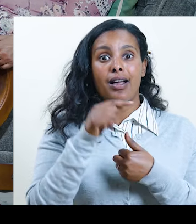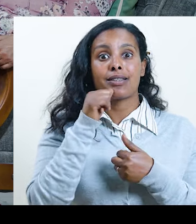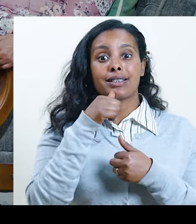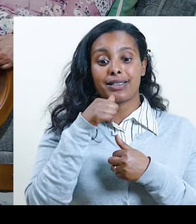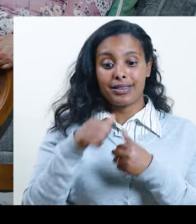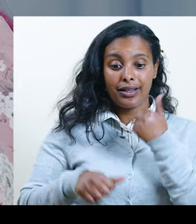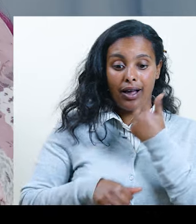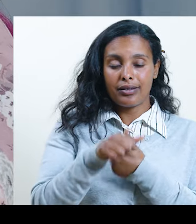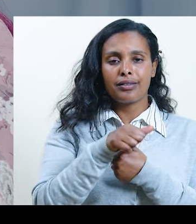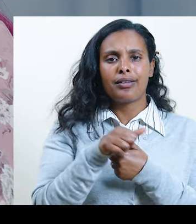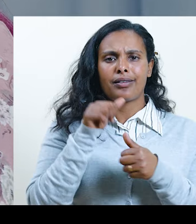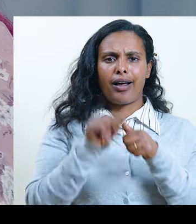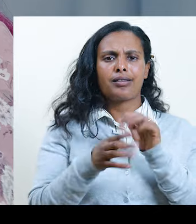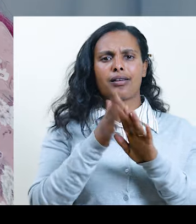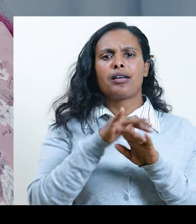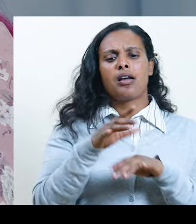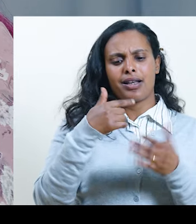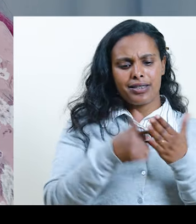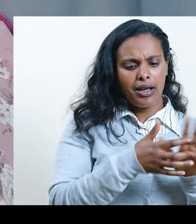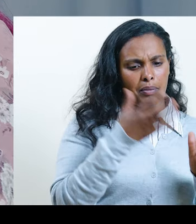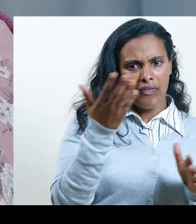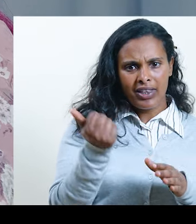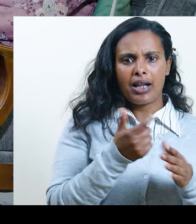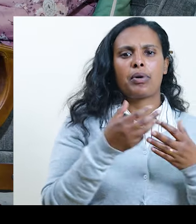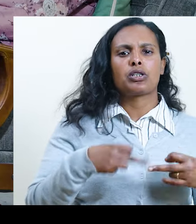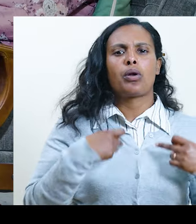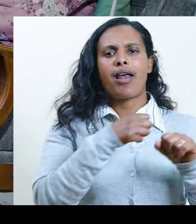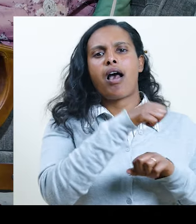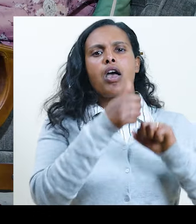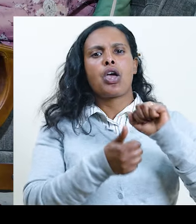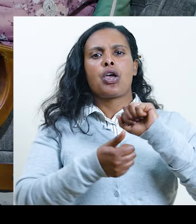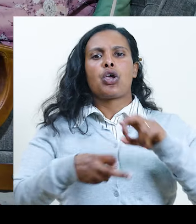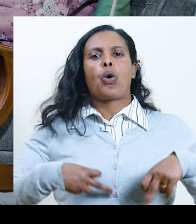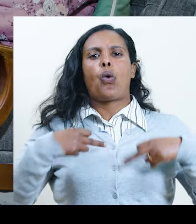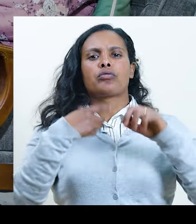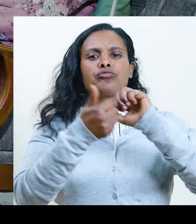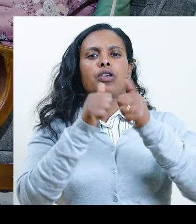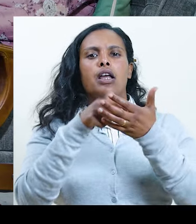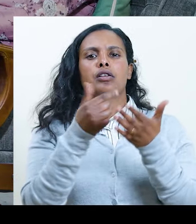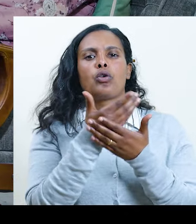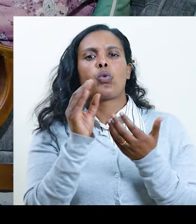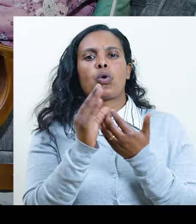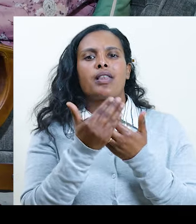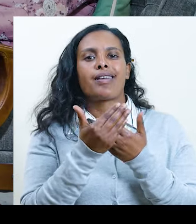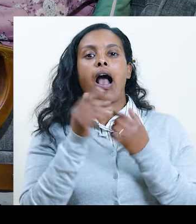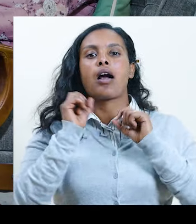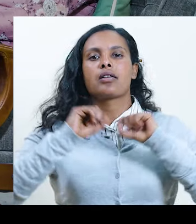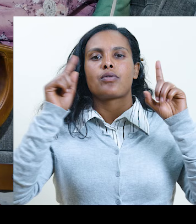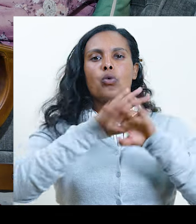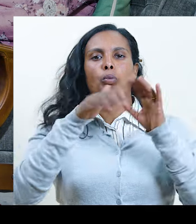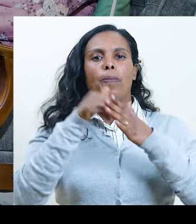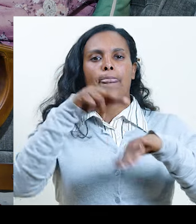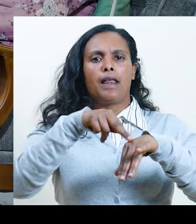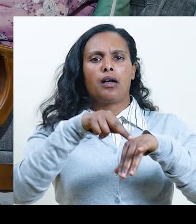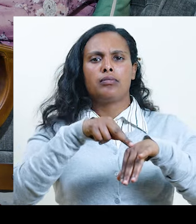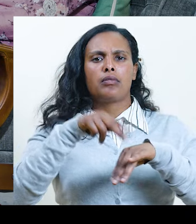የአሲድ ጥቃት ያው ከቱም ህይወትሽ ቶታሊ ወደ ሌላ መንገድ የሚቀየርበት ማለት ነው እና ይህንን ኮንሲደር ያደረገ ሁሉም